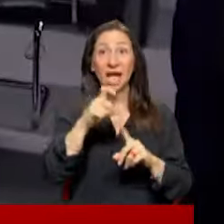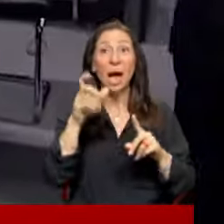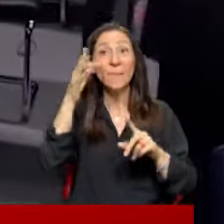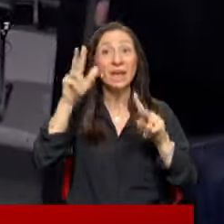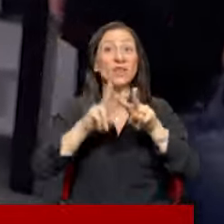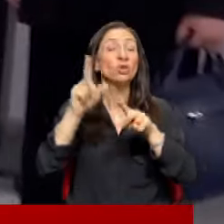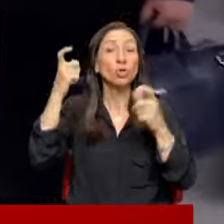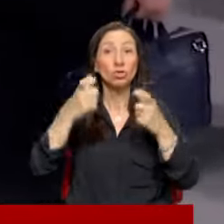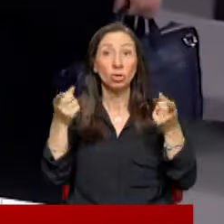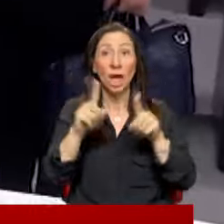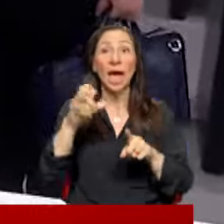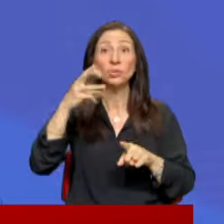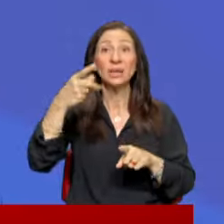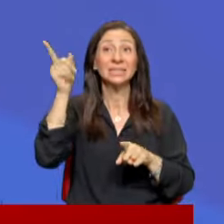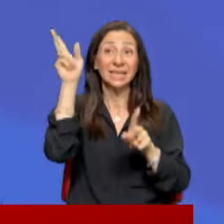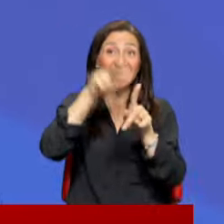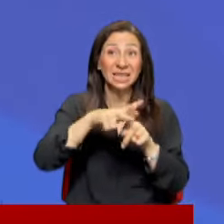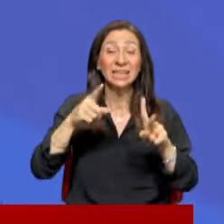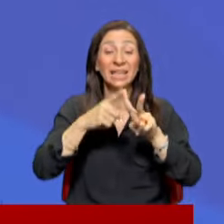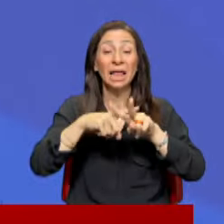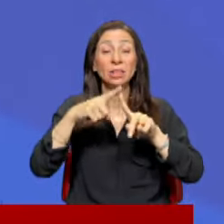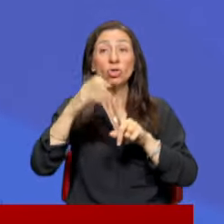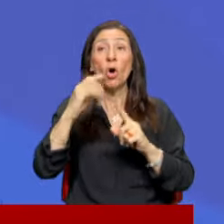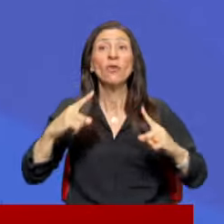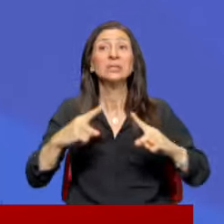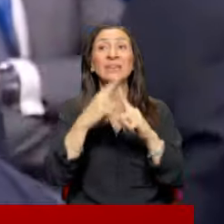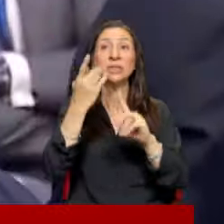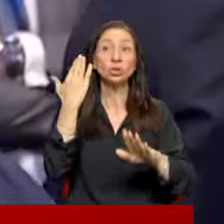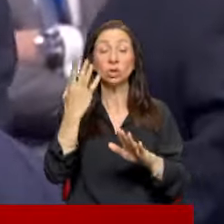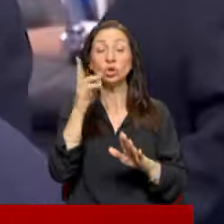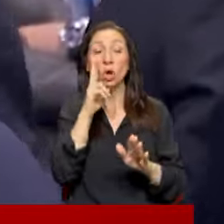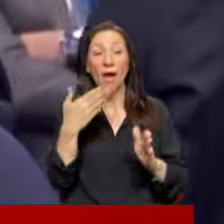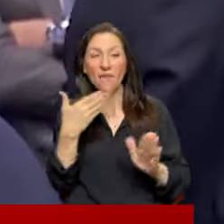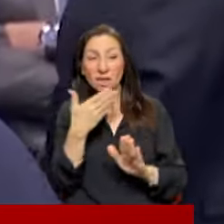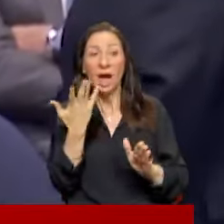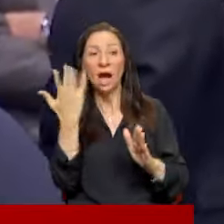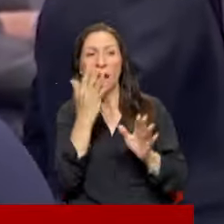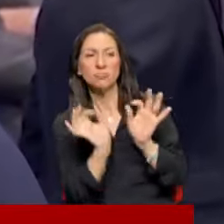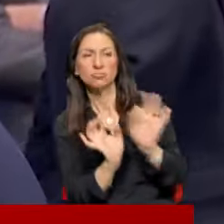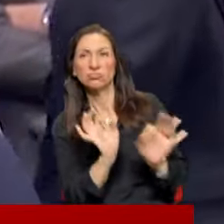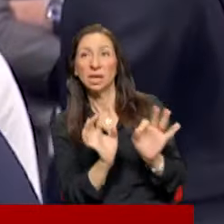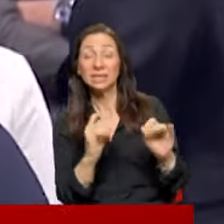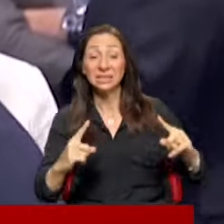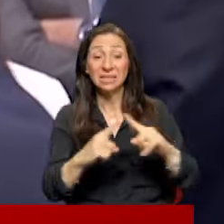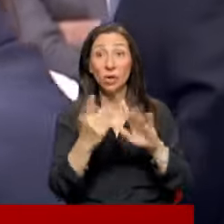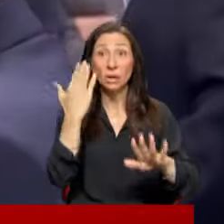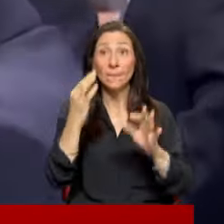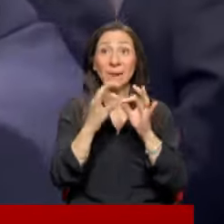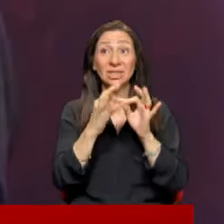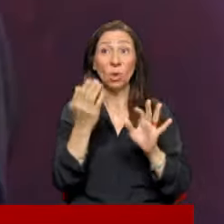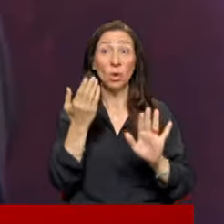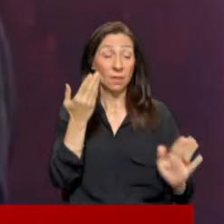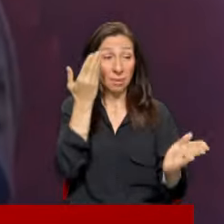toplanacak ve Erdoğan'ın katılacağı Nato zirvesi öncesi son kz ve kara Propaganda Zirve öncesinde Biden gelecek